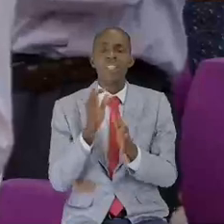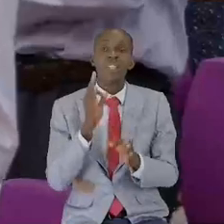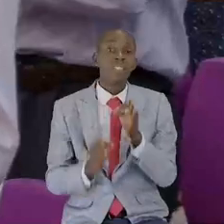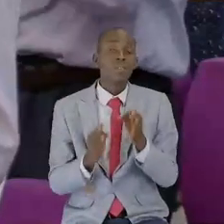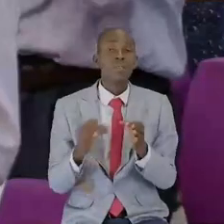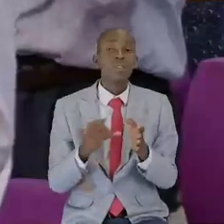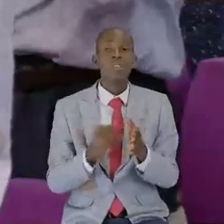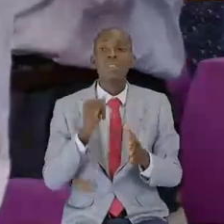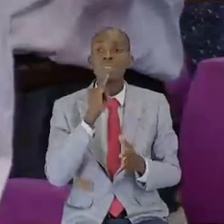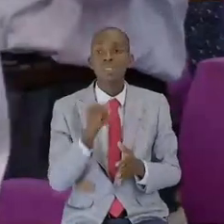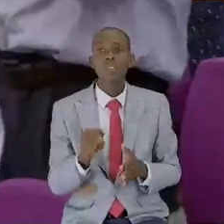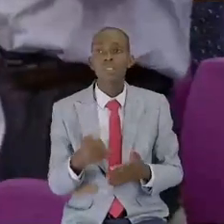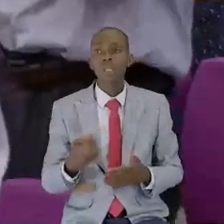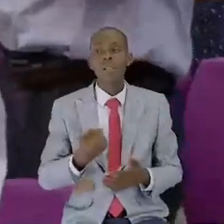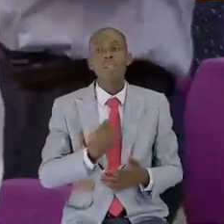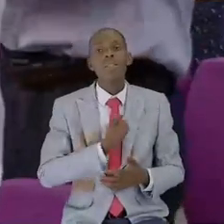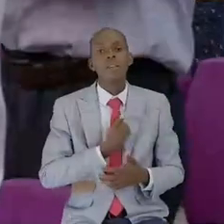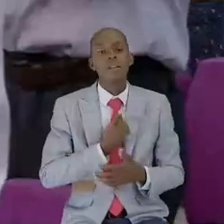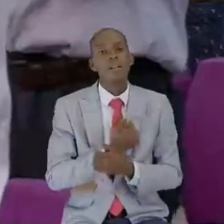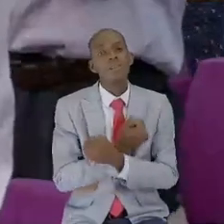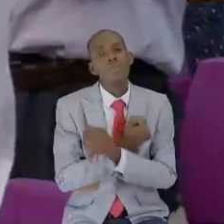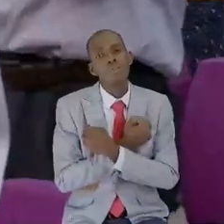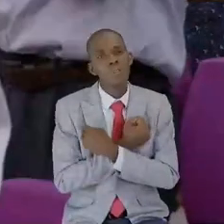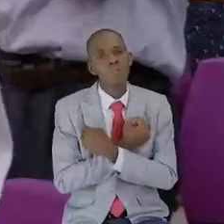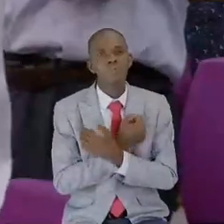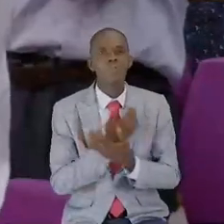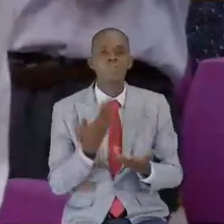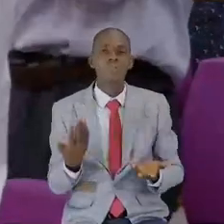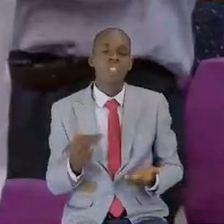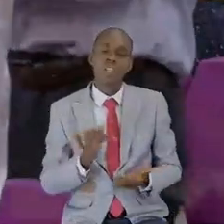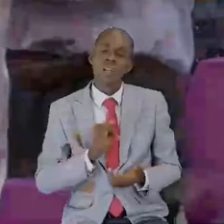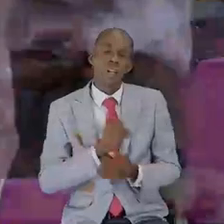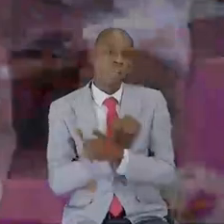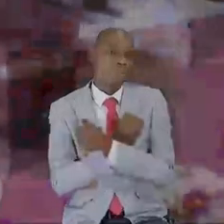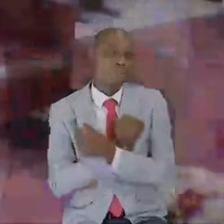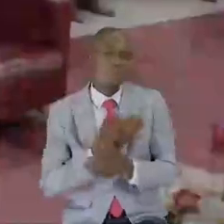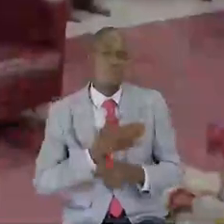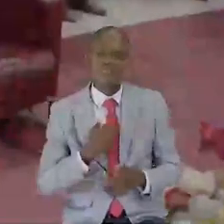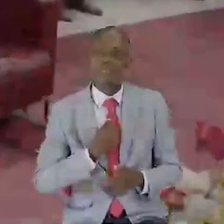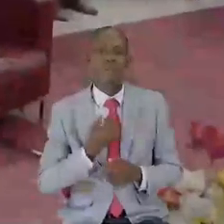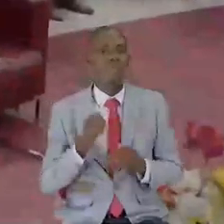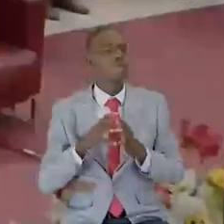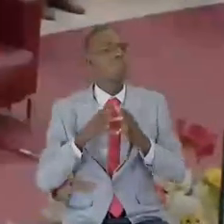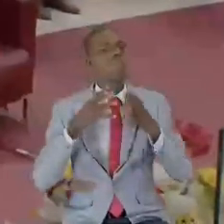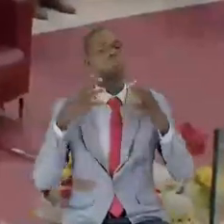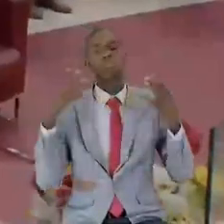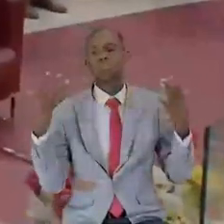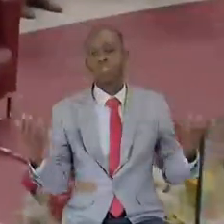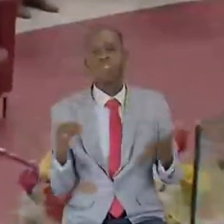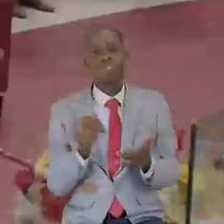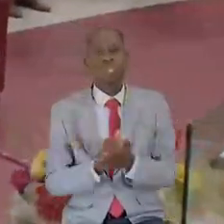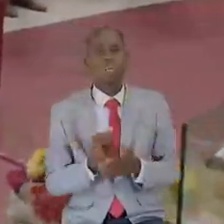Si c'est l'amour de soi, tu t'aimes tellement, tu t'indulges,